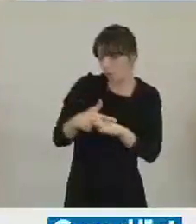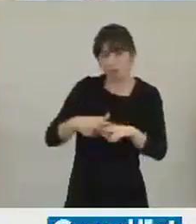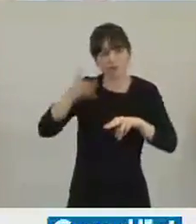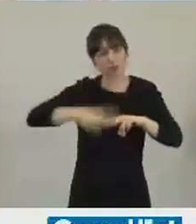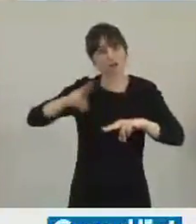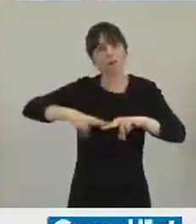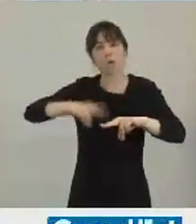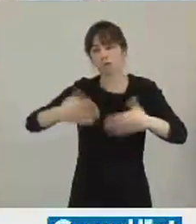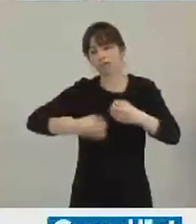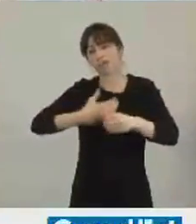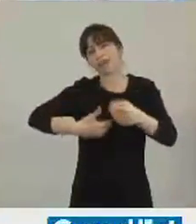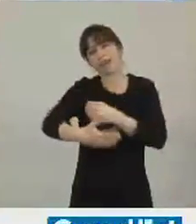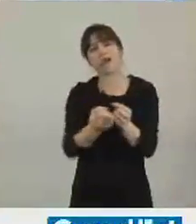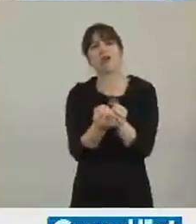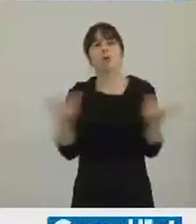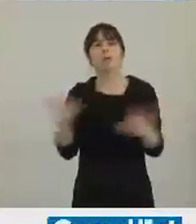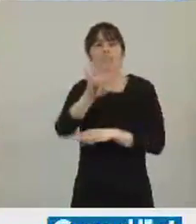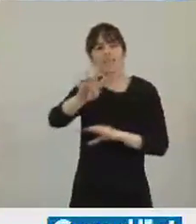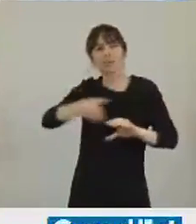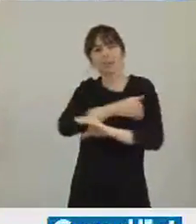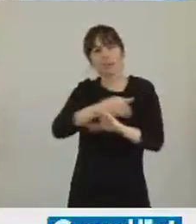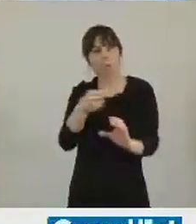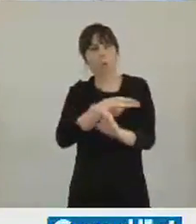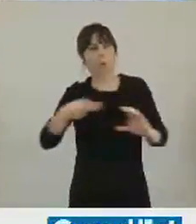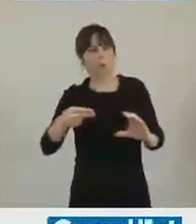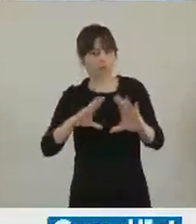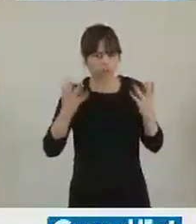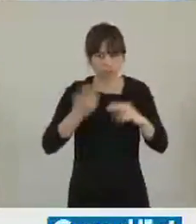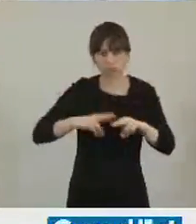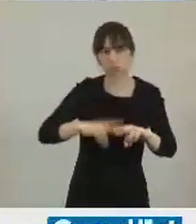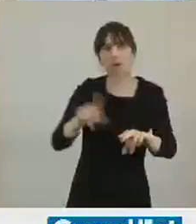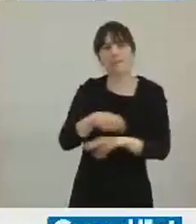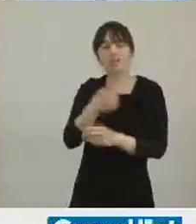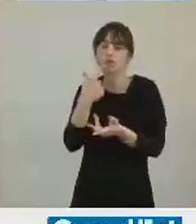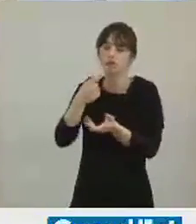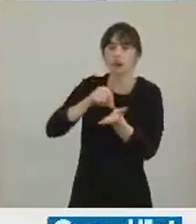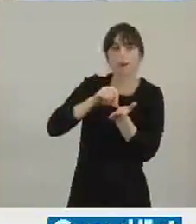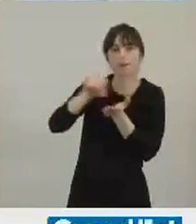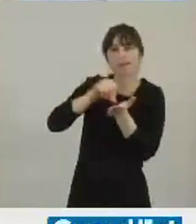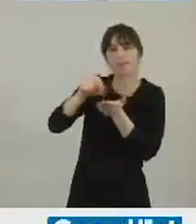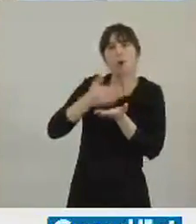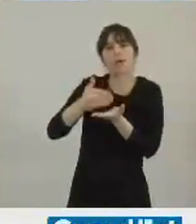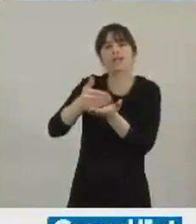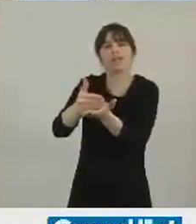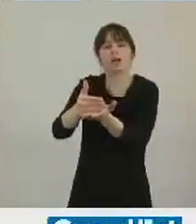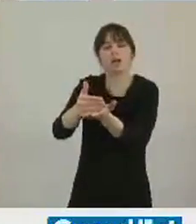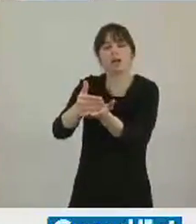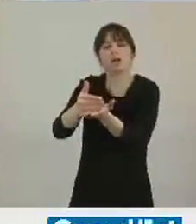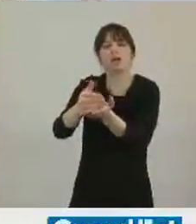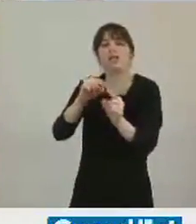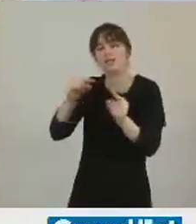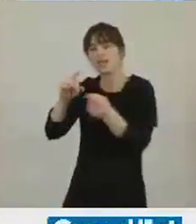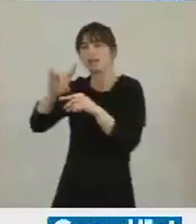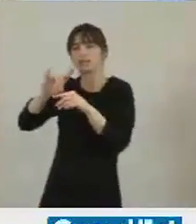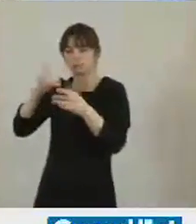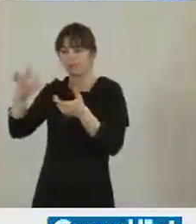dès cette année à hauteur de 4 millions d'euros. Bien entendu, les crédits de paiement ne sont pas au budget du sport, mais à la direction